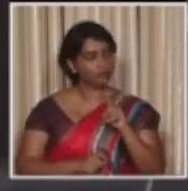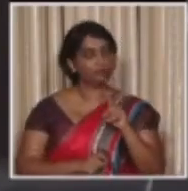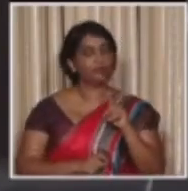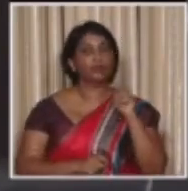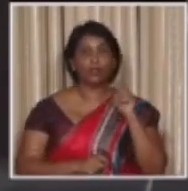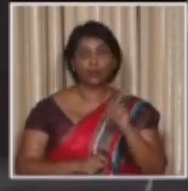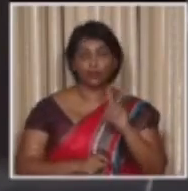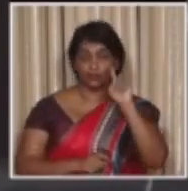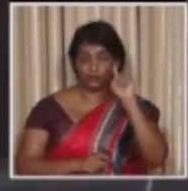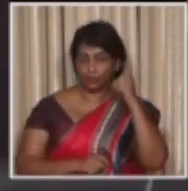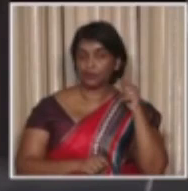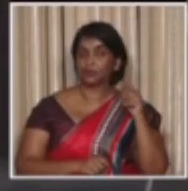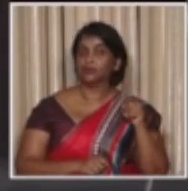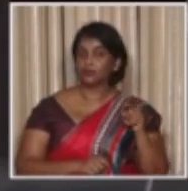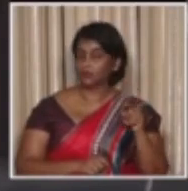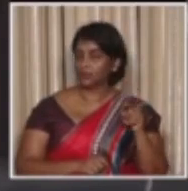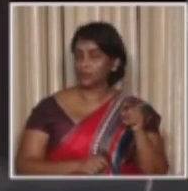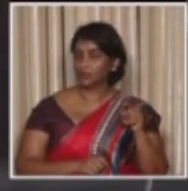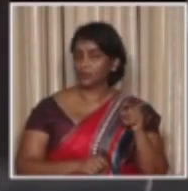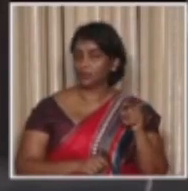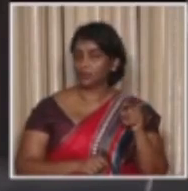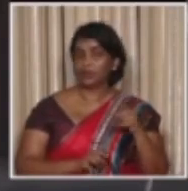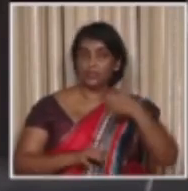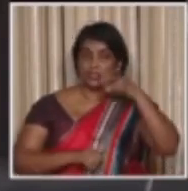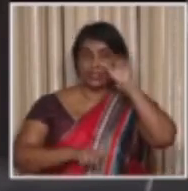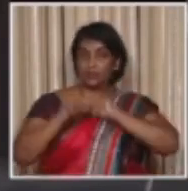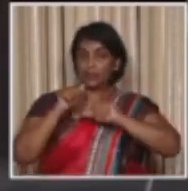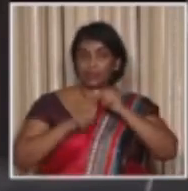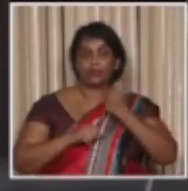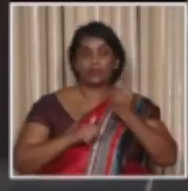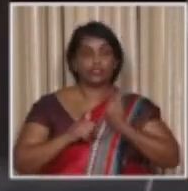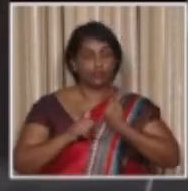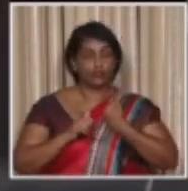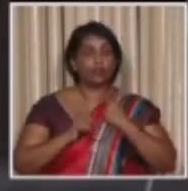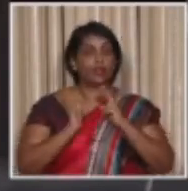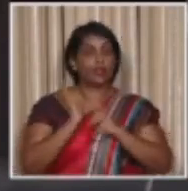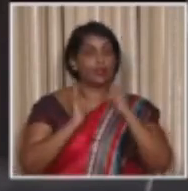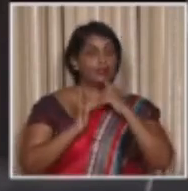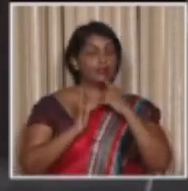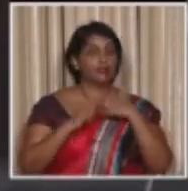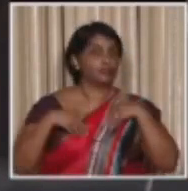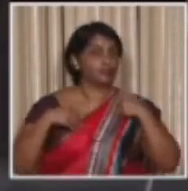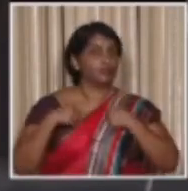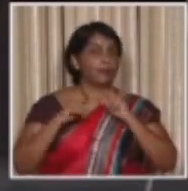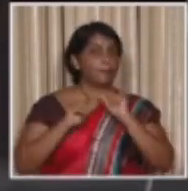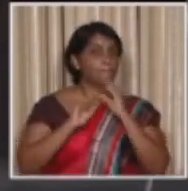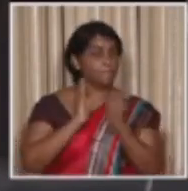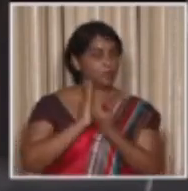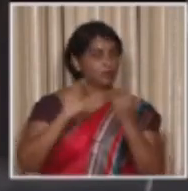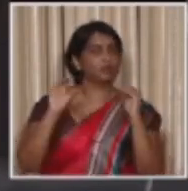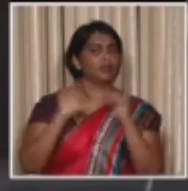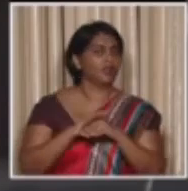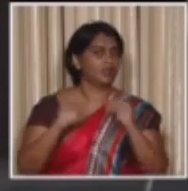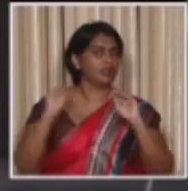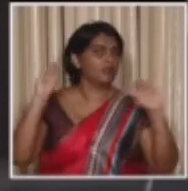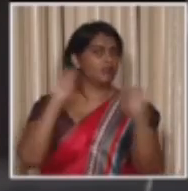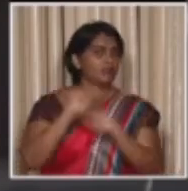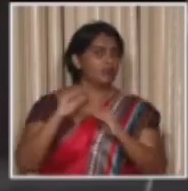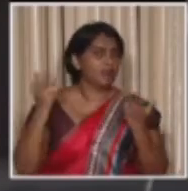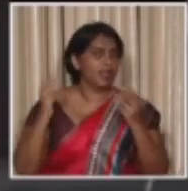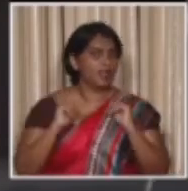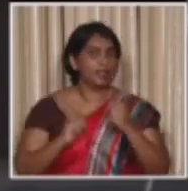මේක පළවෙනිටම මේ ආයුර්වේද වෛද්‍ය ක්‍රමයේ අපේ රටේ ජාතික සෞඛ්‍ය ප්‍රතිපත්තියට ඇතුල් කරන්න. ඇයි ඇතුල් කරන්න බැරි?